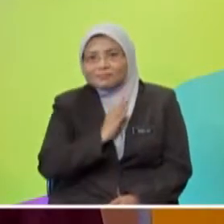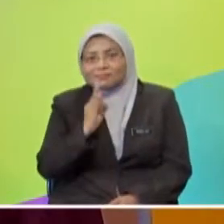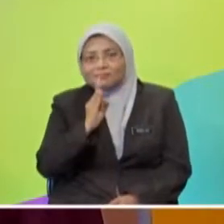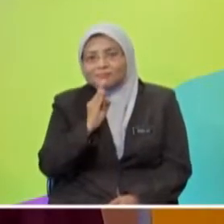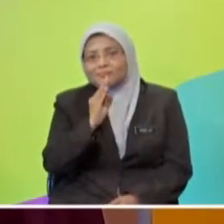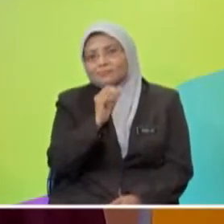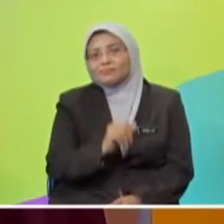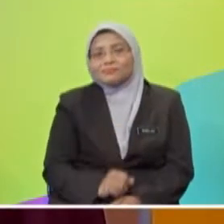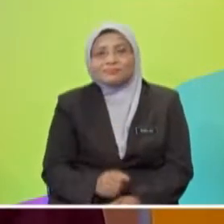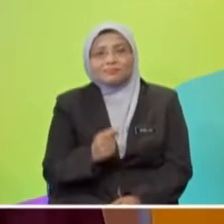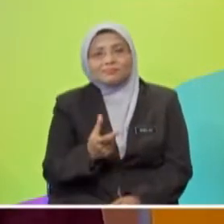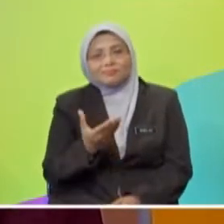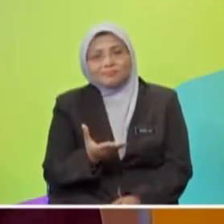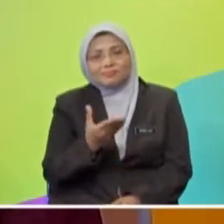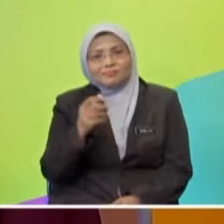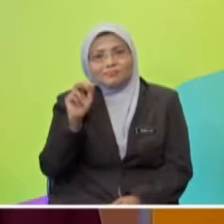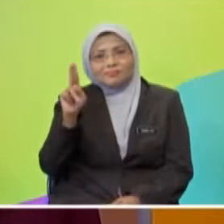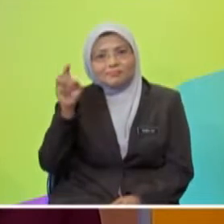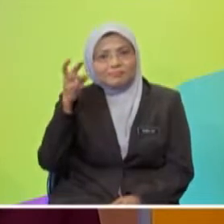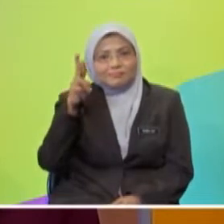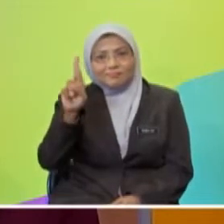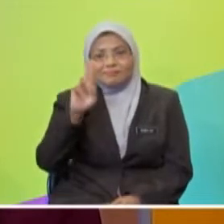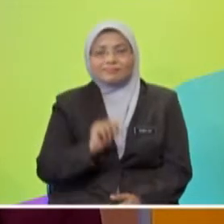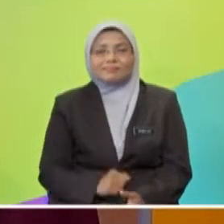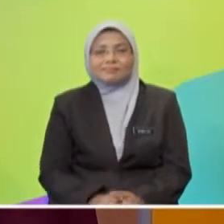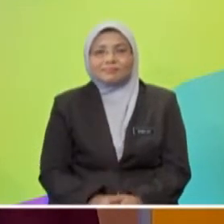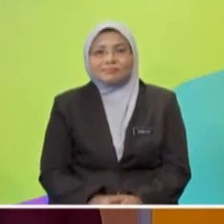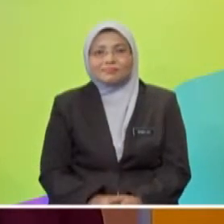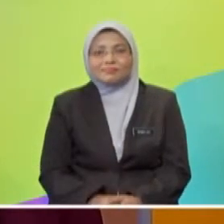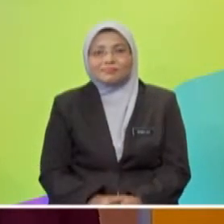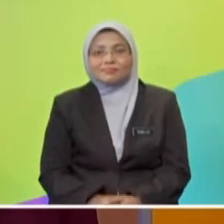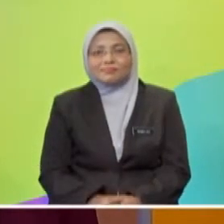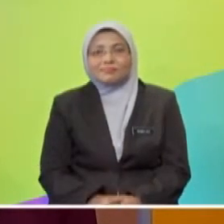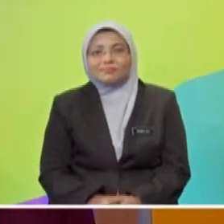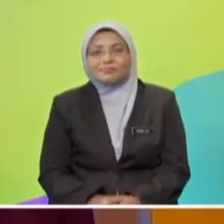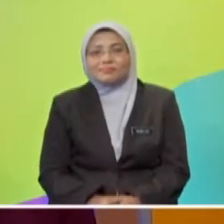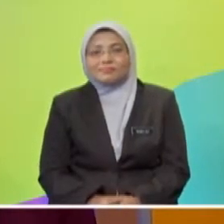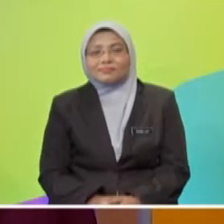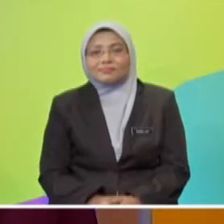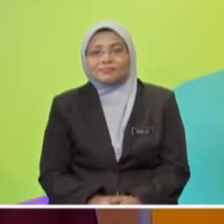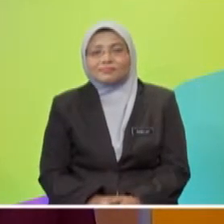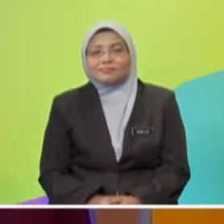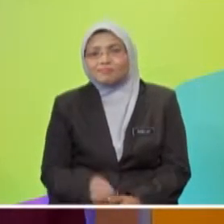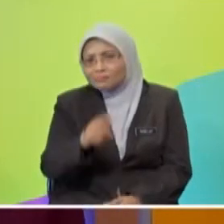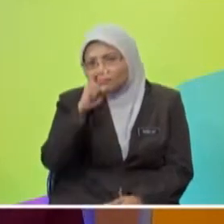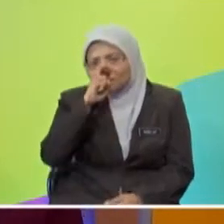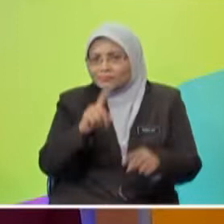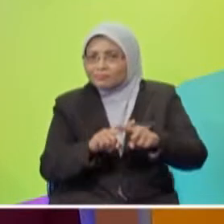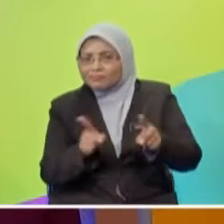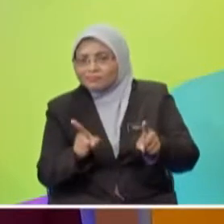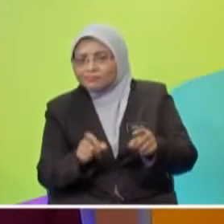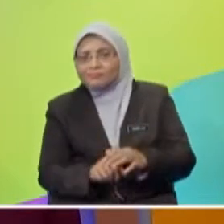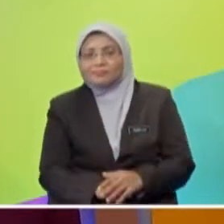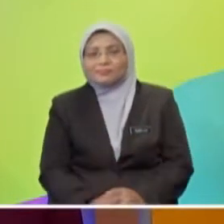Umar bin khotob yang kita nampak dia integrasi yaitu terakhir walaupun beliau Cross Tapi